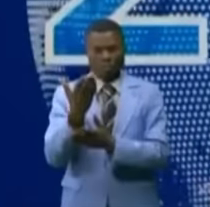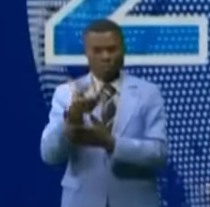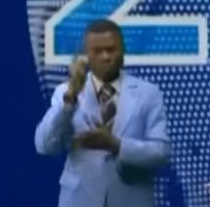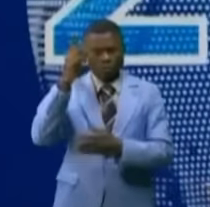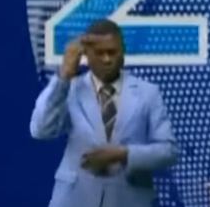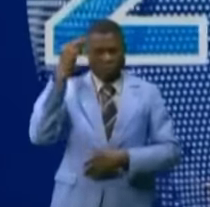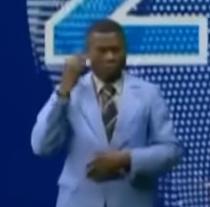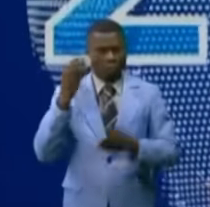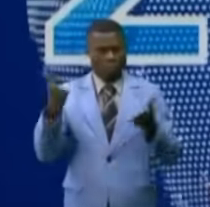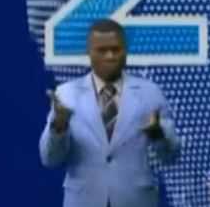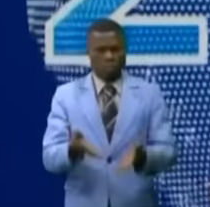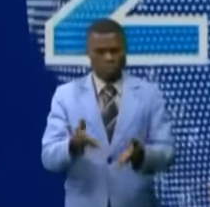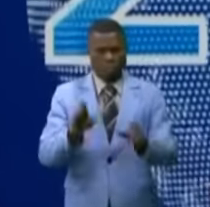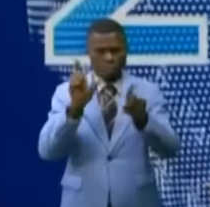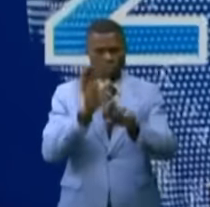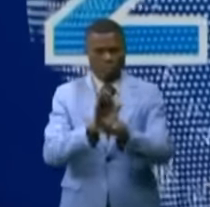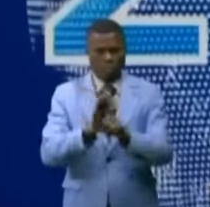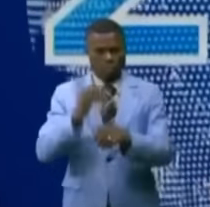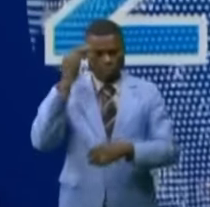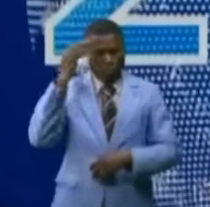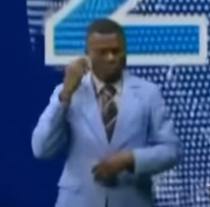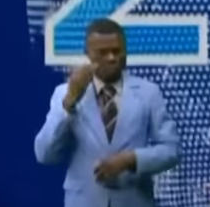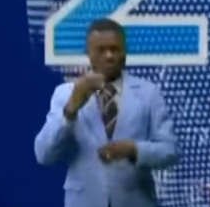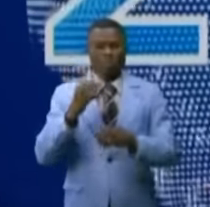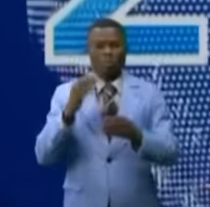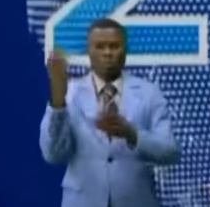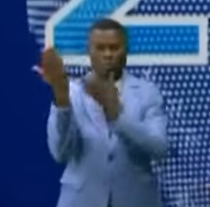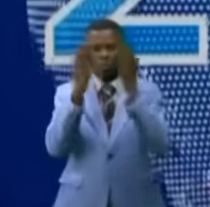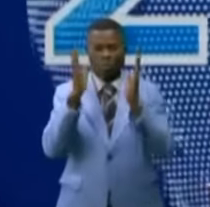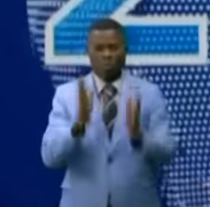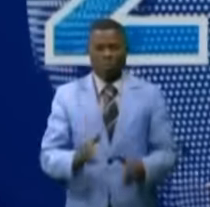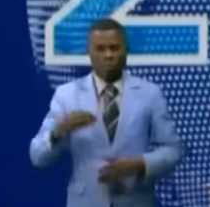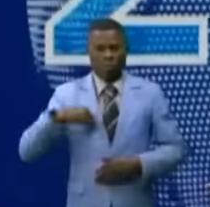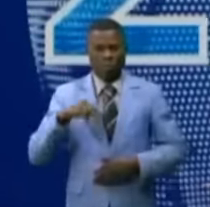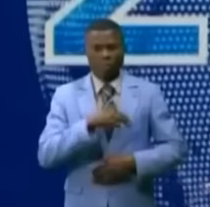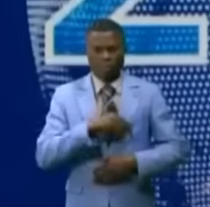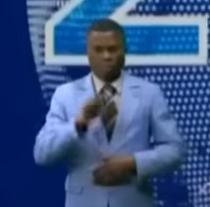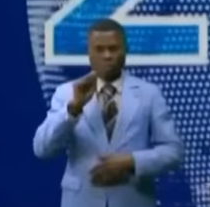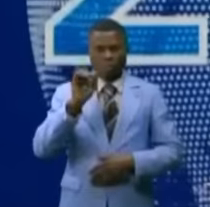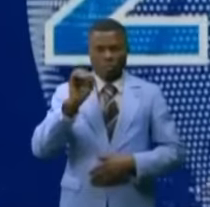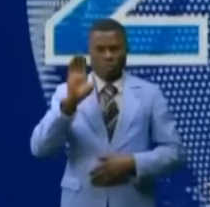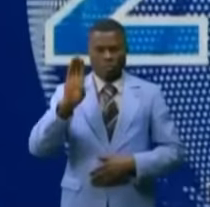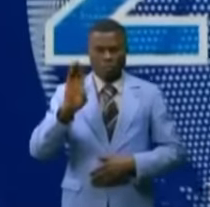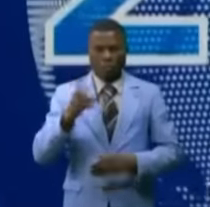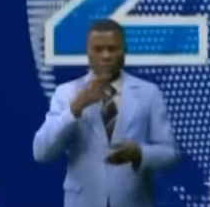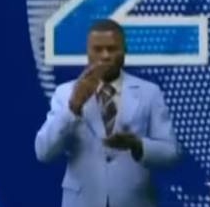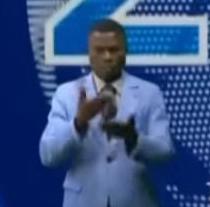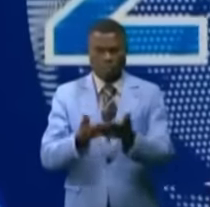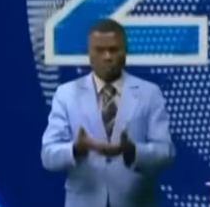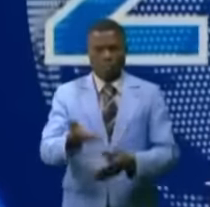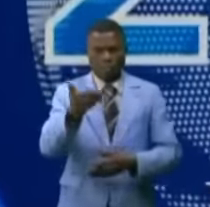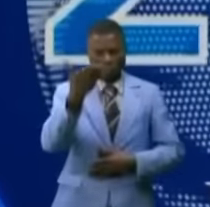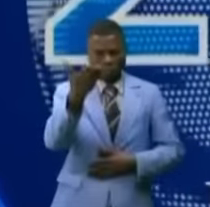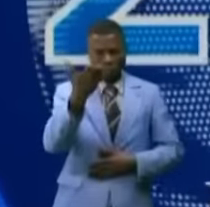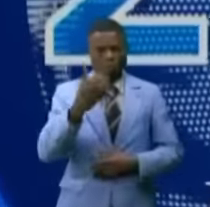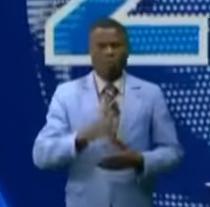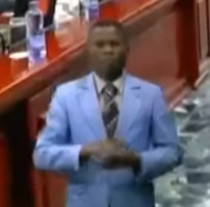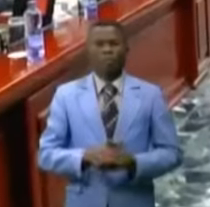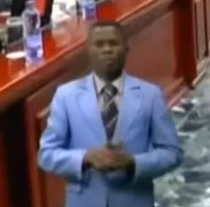Premier ministre, des quelques ministres et des opérateurs économiques membres de la FEC. Kibambiso Moïssa, Koko Molisso et Champion